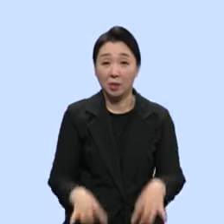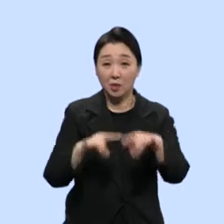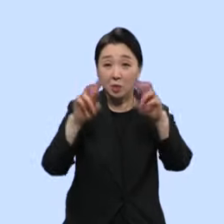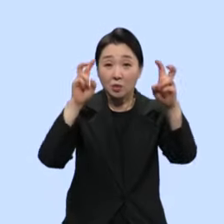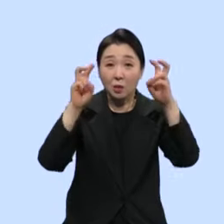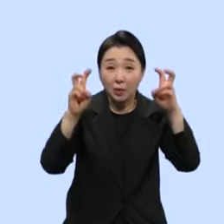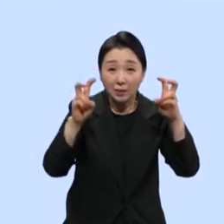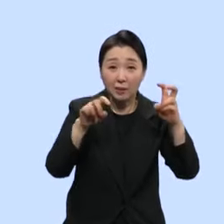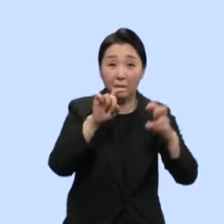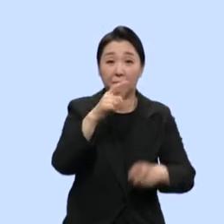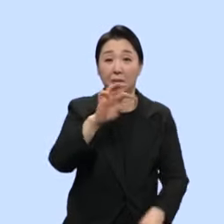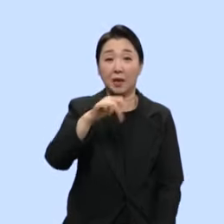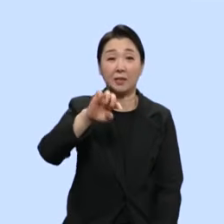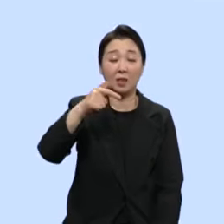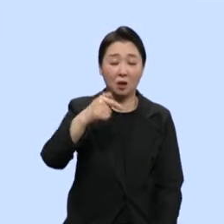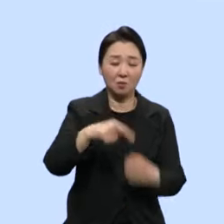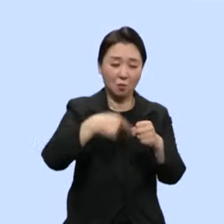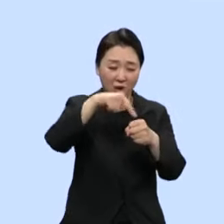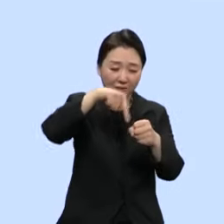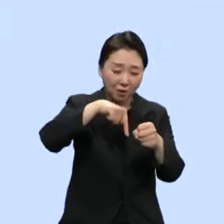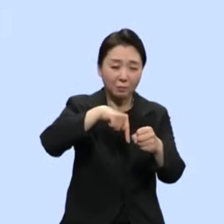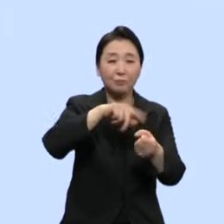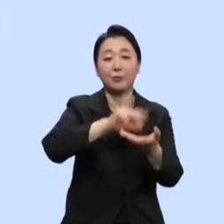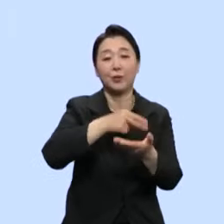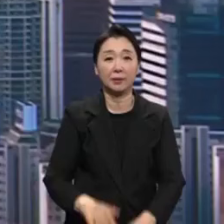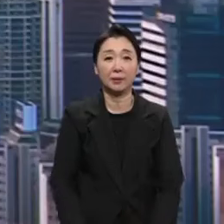있는 원전에도 이상은 없다고 밝혔습니다.